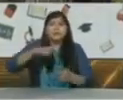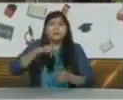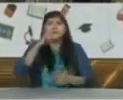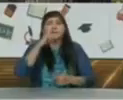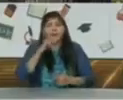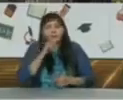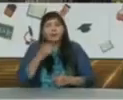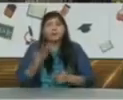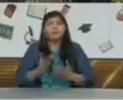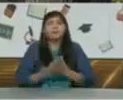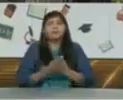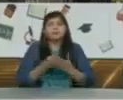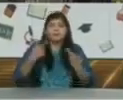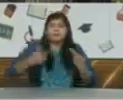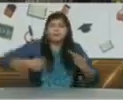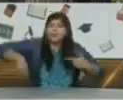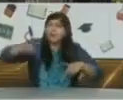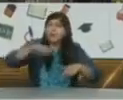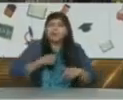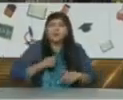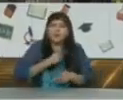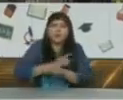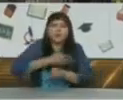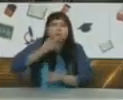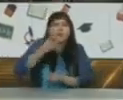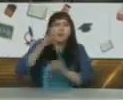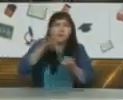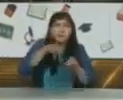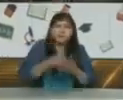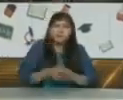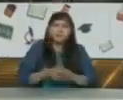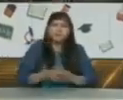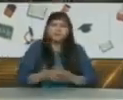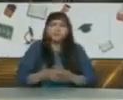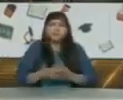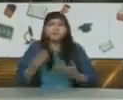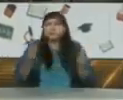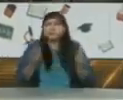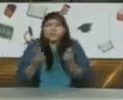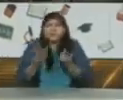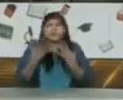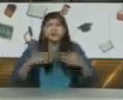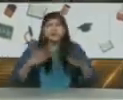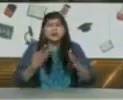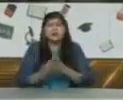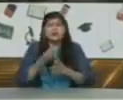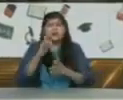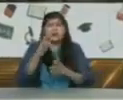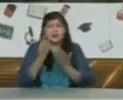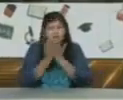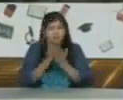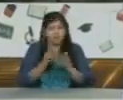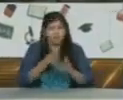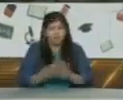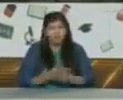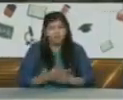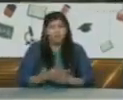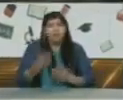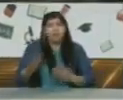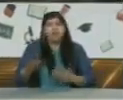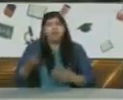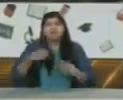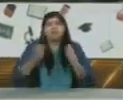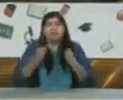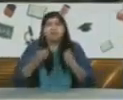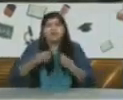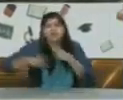पिता हमें सिखाते हैं कि जो सरल है वो पहले करें। ये आम तौर पर